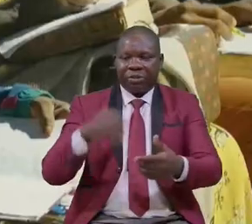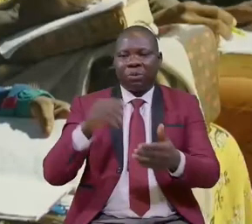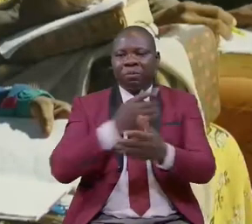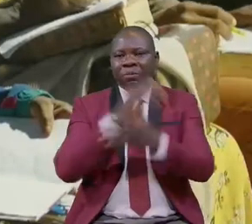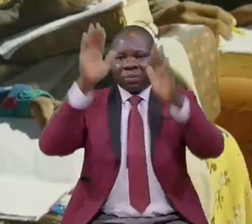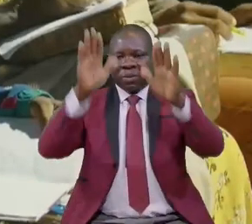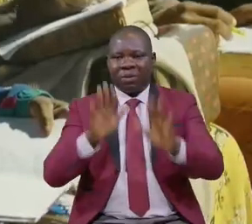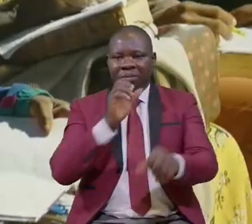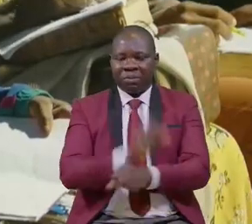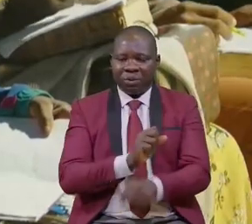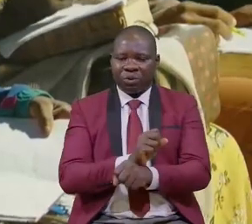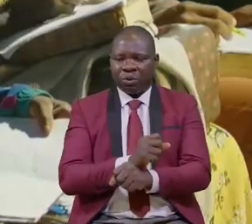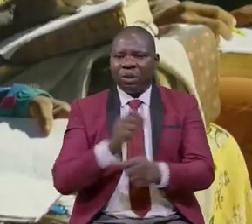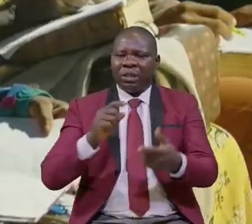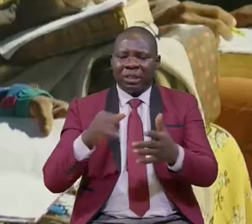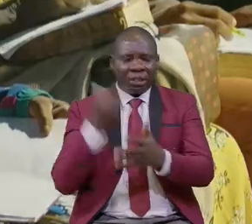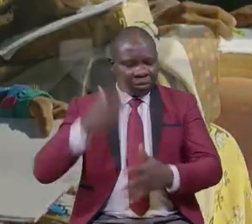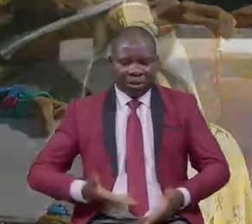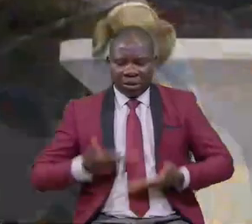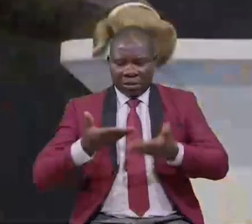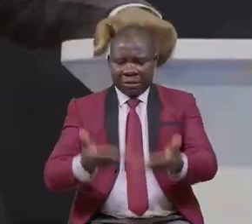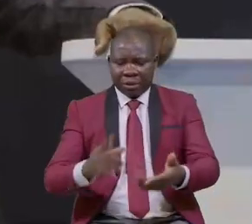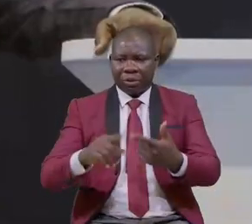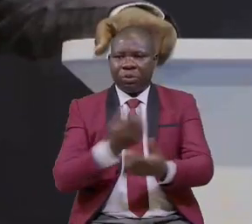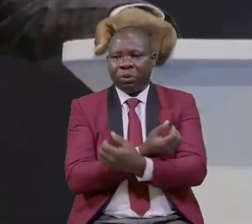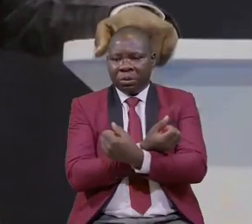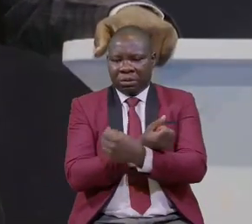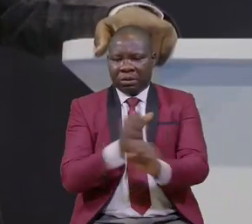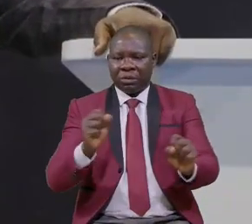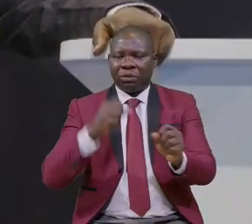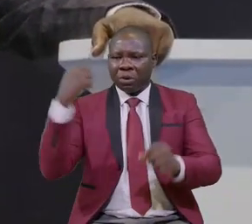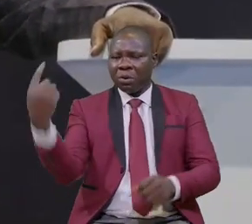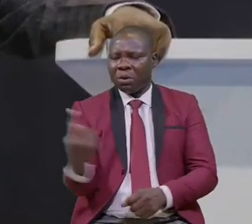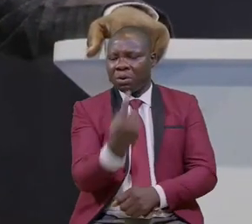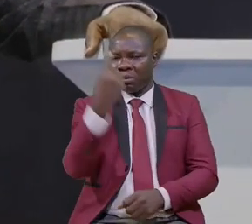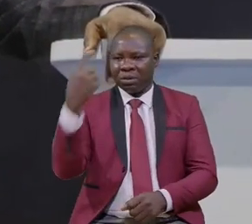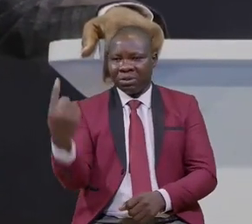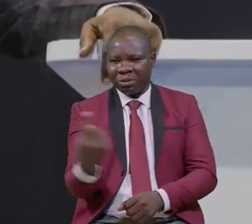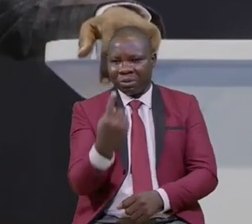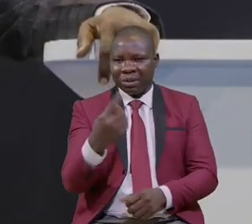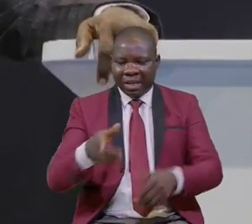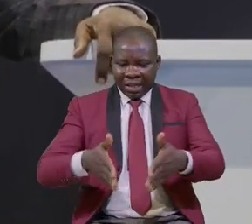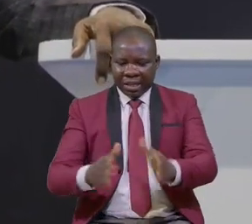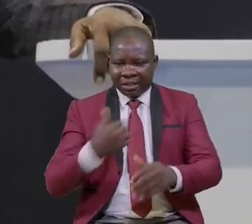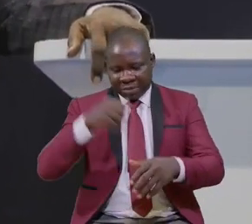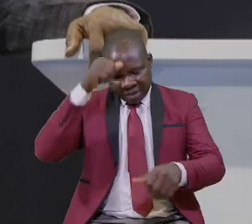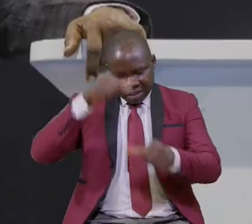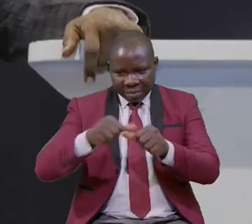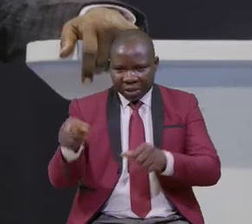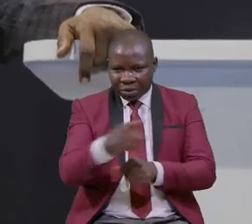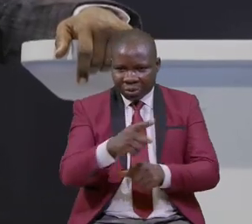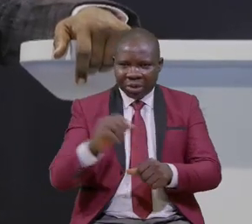salut. Toujours, toujours, toujours. Laissez-moi vous rappeler, la grâce et la foi ne